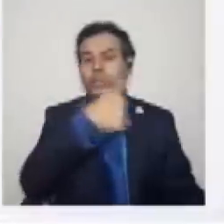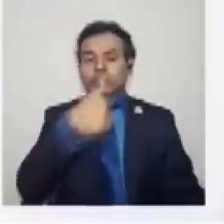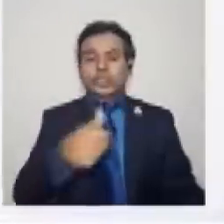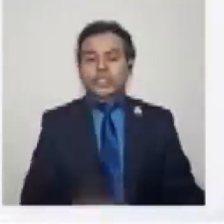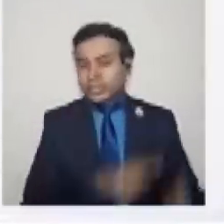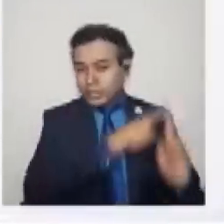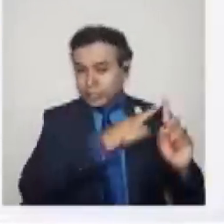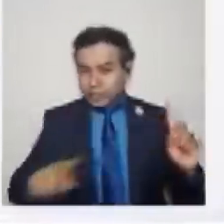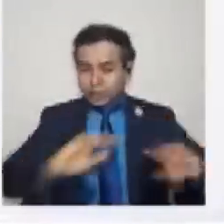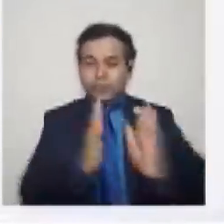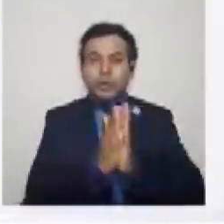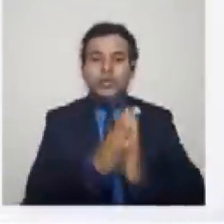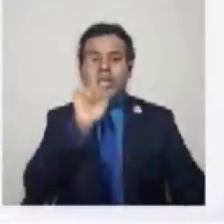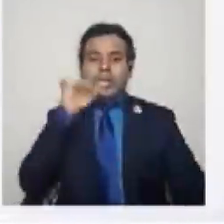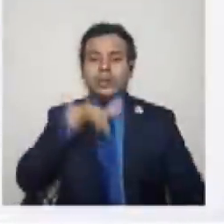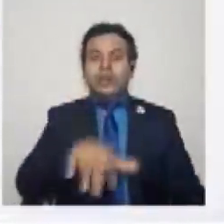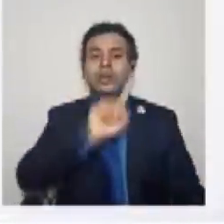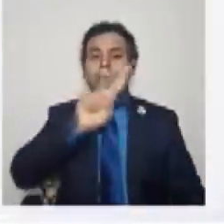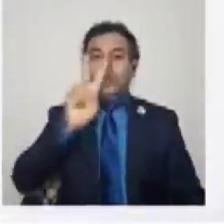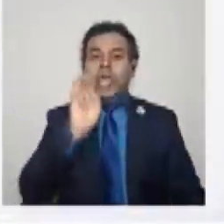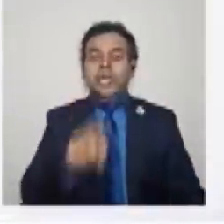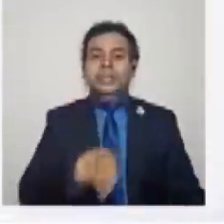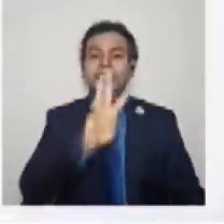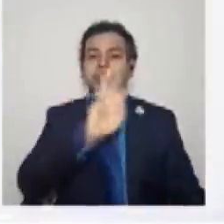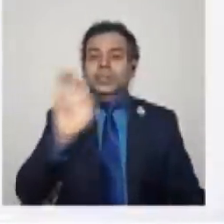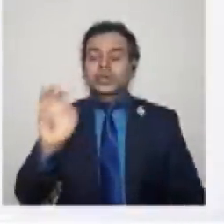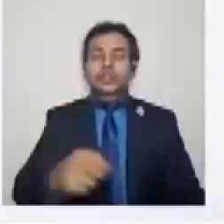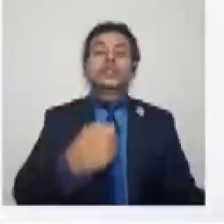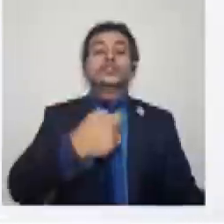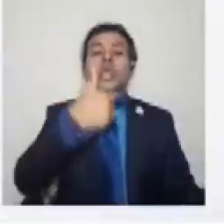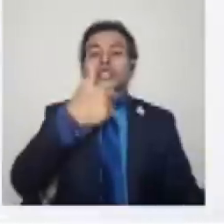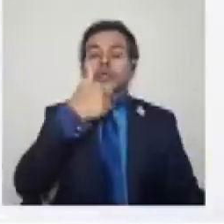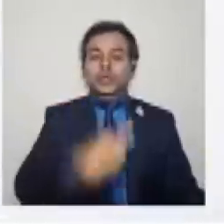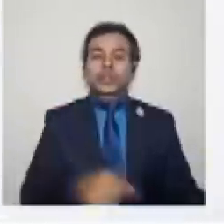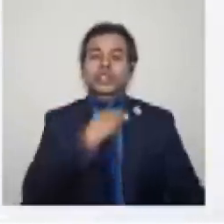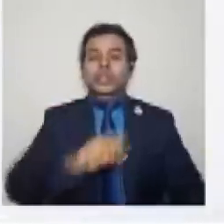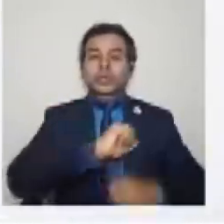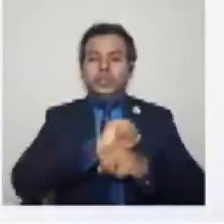হার 22.66% এবং এ পর্যন্ত শনাক্ত হয়েছে